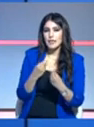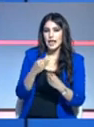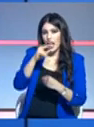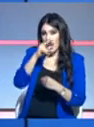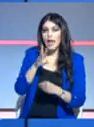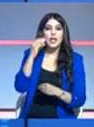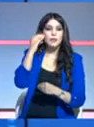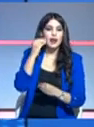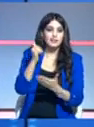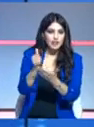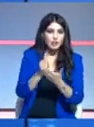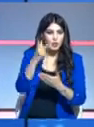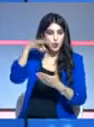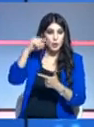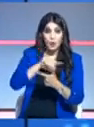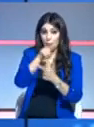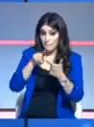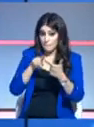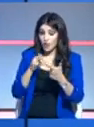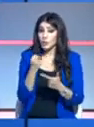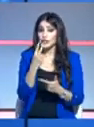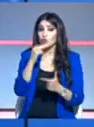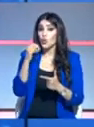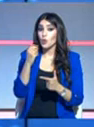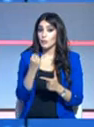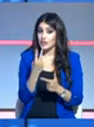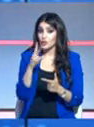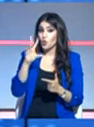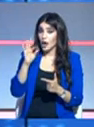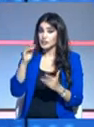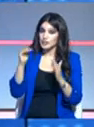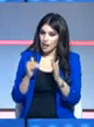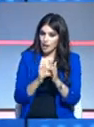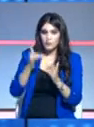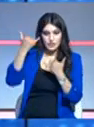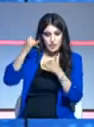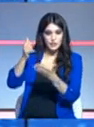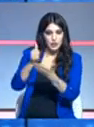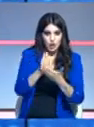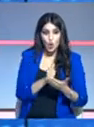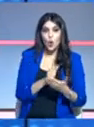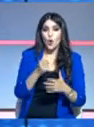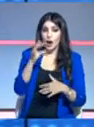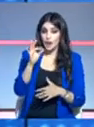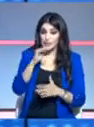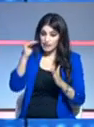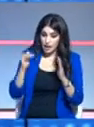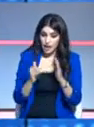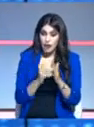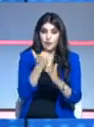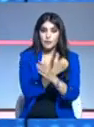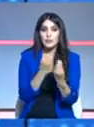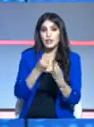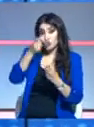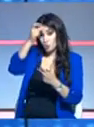الامارات، وجاوا 250,000 جرعه من الجزائر الشقيقه، و 50,000 جرعه من عند